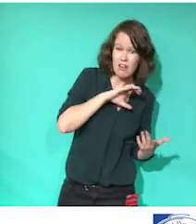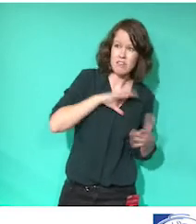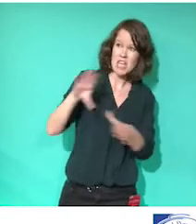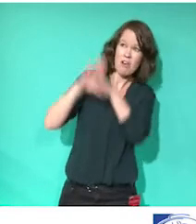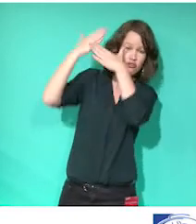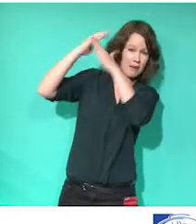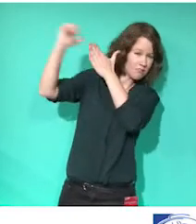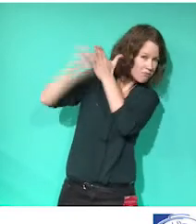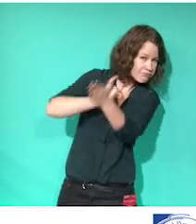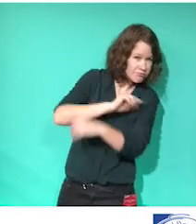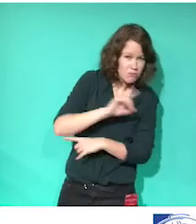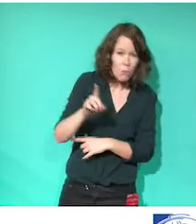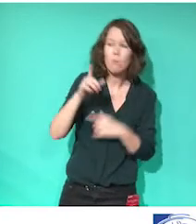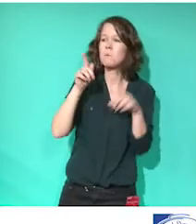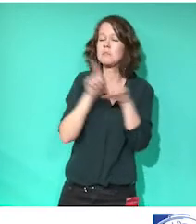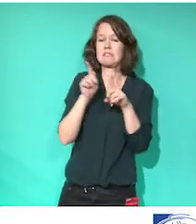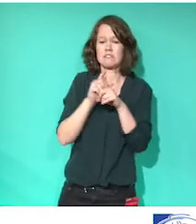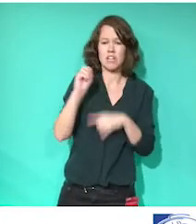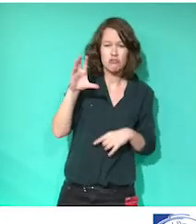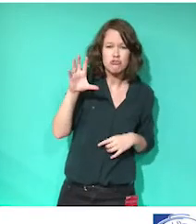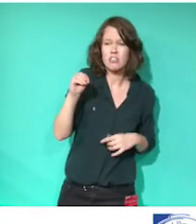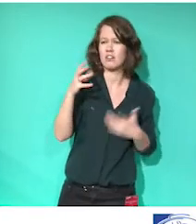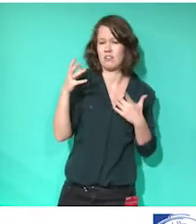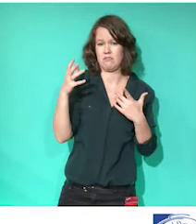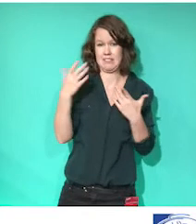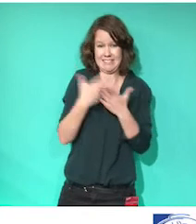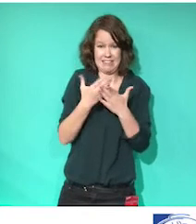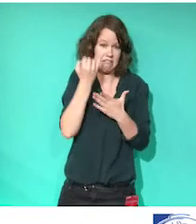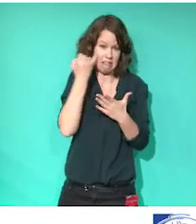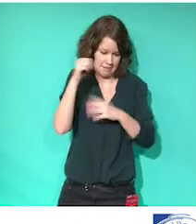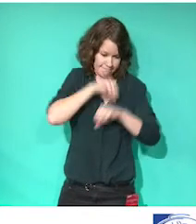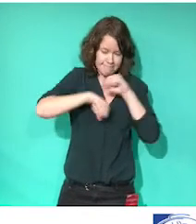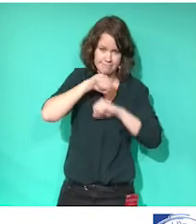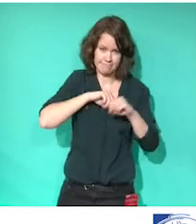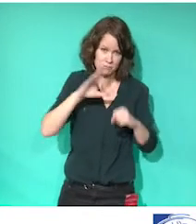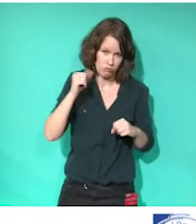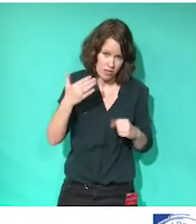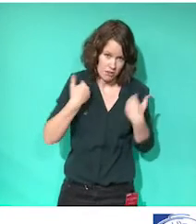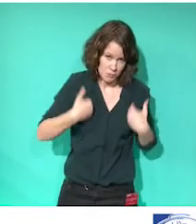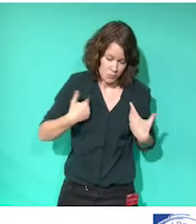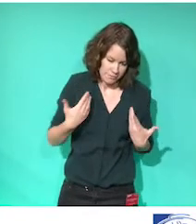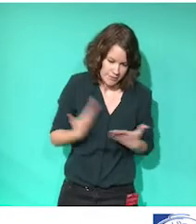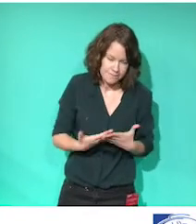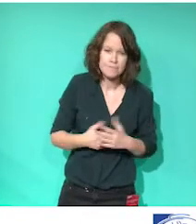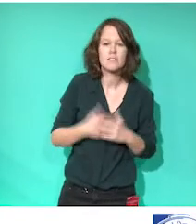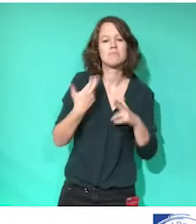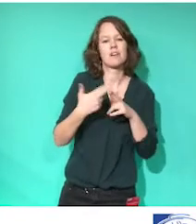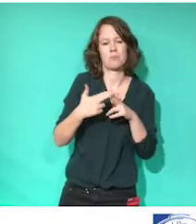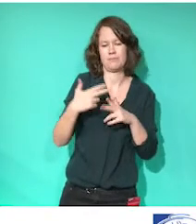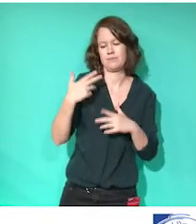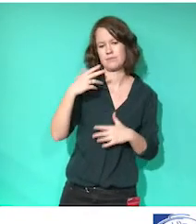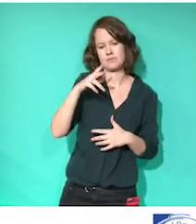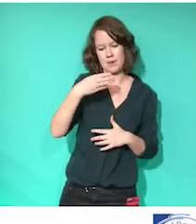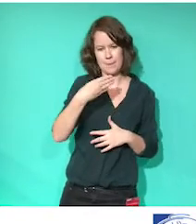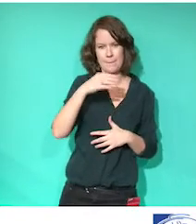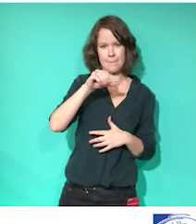la fabrique de représentations non sexistes, de modèles. C'est tout l'enjeu de ce que nous faisons, notamment au travers du matrimoine.